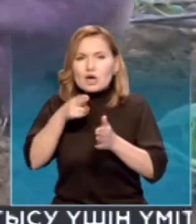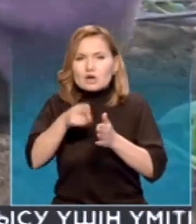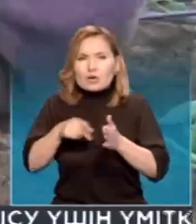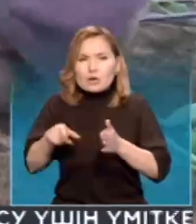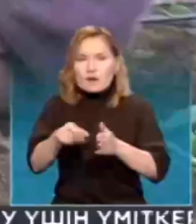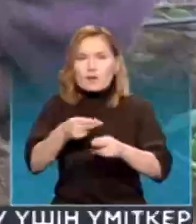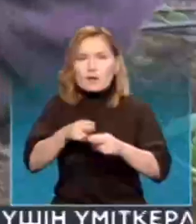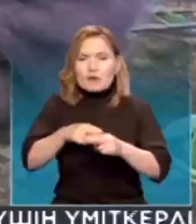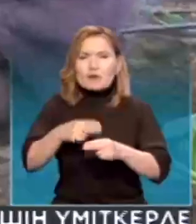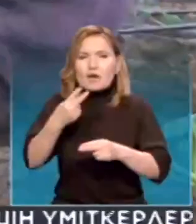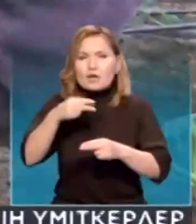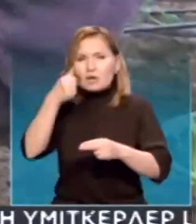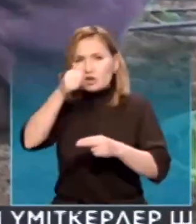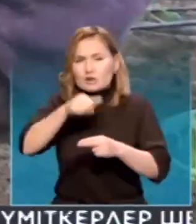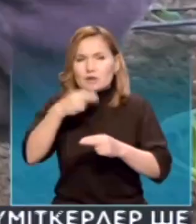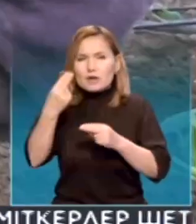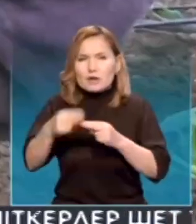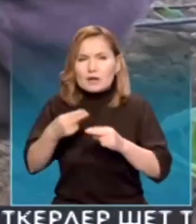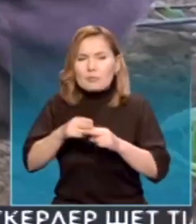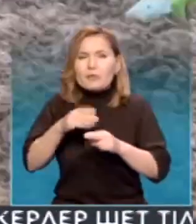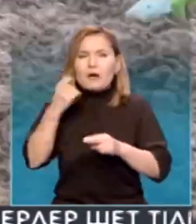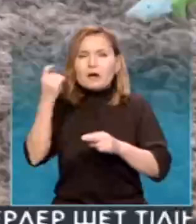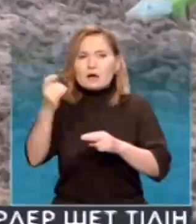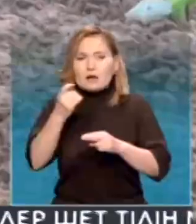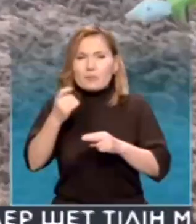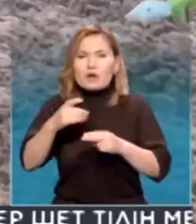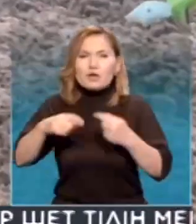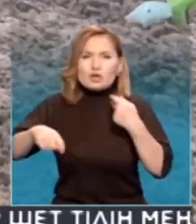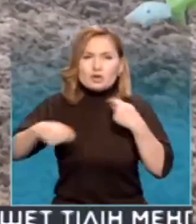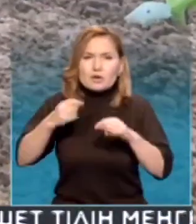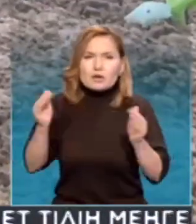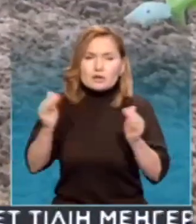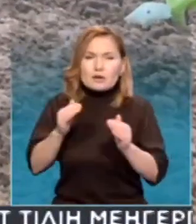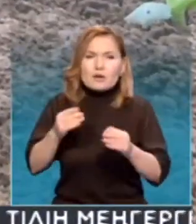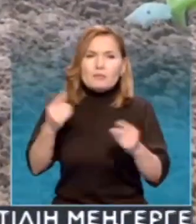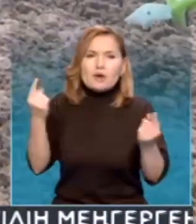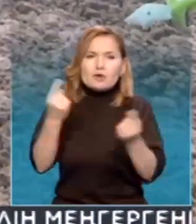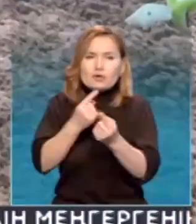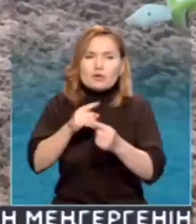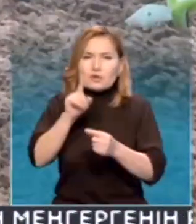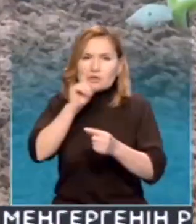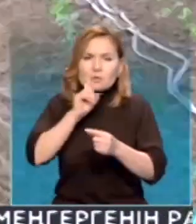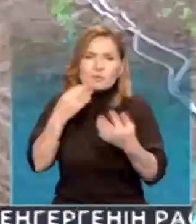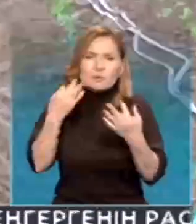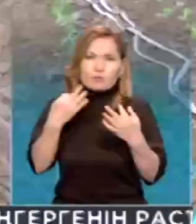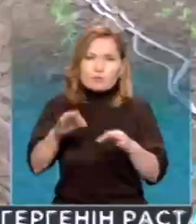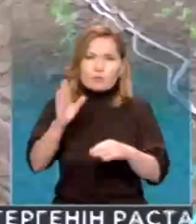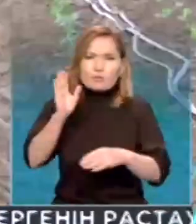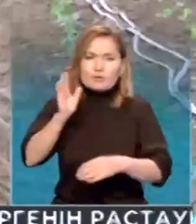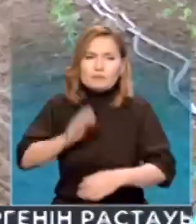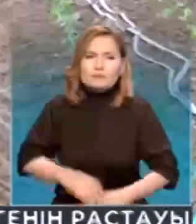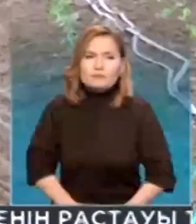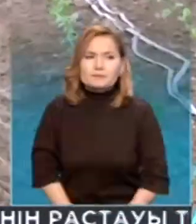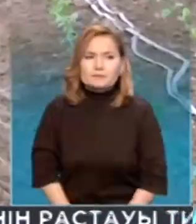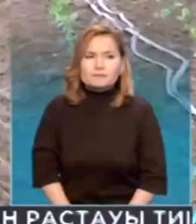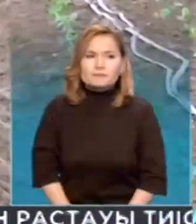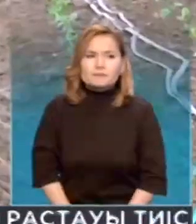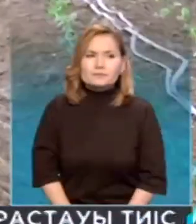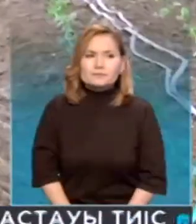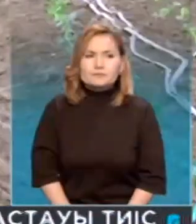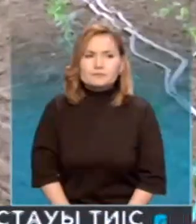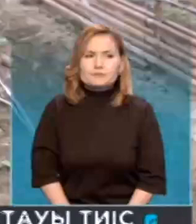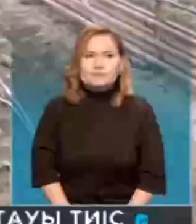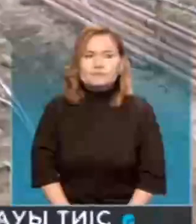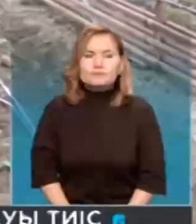құрылысы 2 жылда аяқталса, диқандардың шығыны азайып, жол азабынан құтылады. Айнұр Әбілқасымқызы, Еркін Оразбаев,